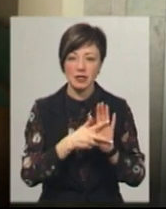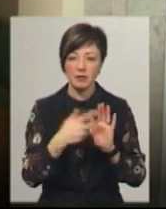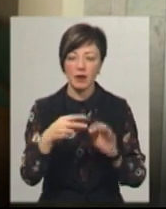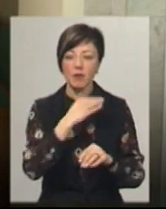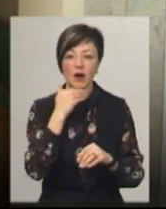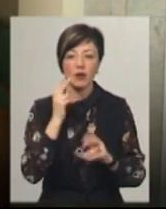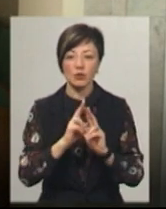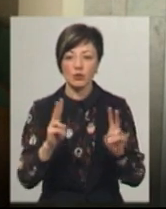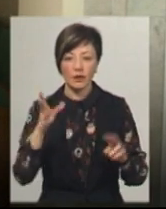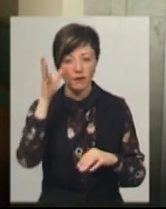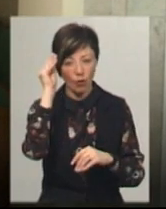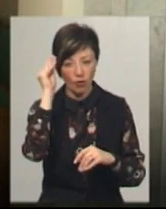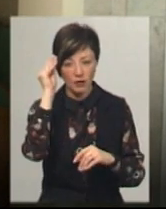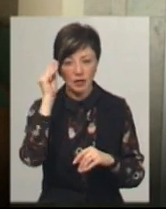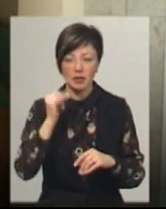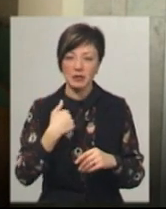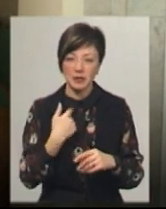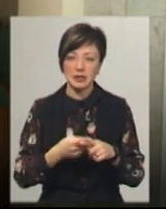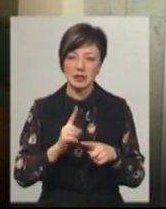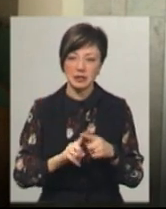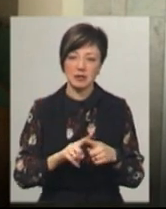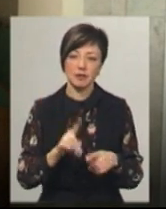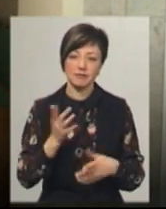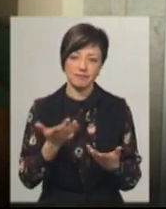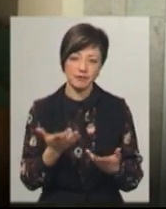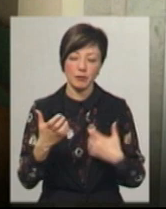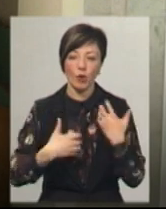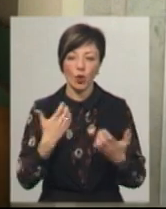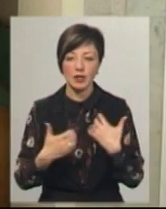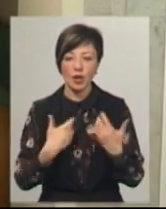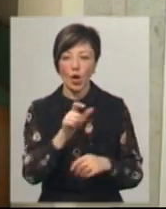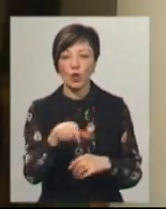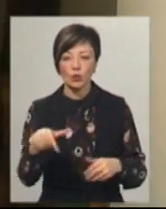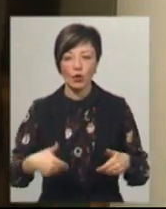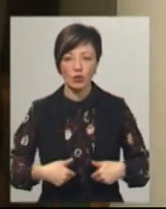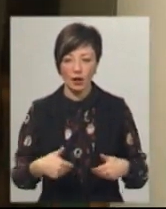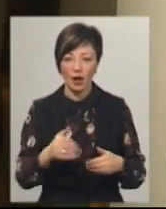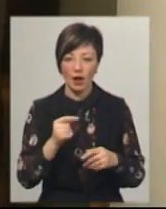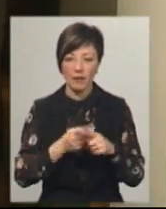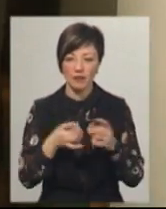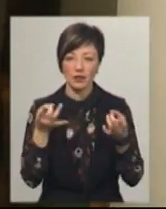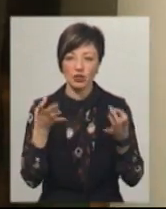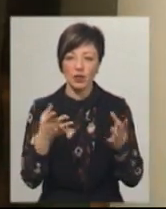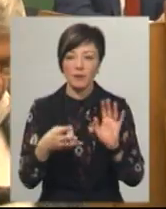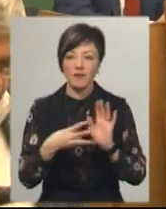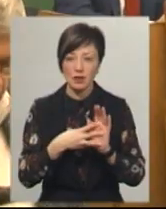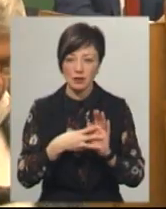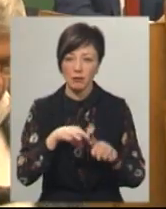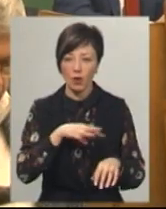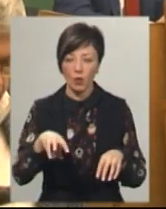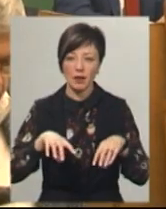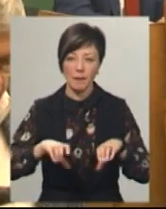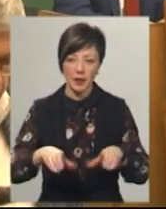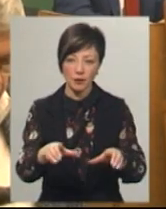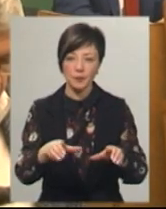тому що багато чого там не враховано. І мені за це болить, тому що в нас люди голодують, а ми витрачаємо 8 мільйонів на плитку.